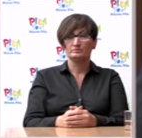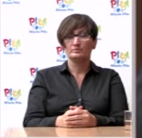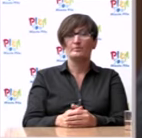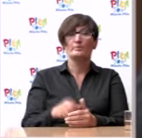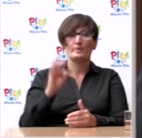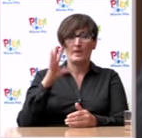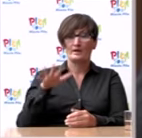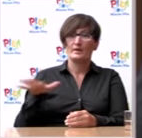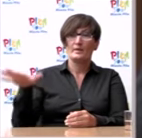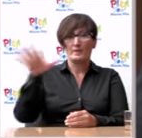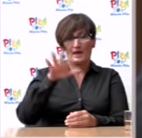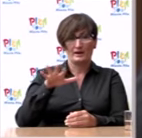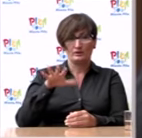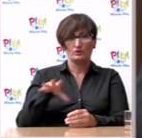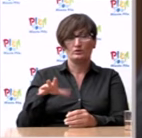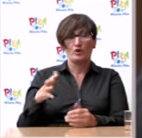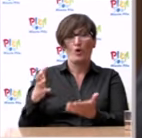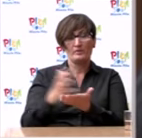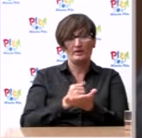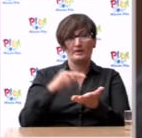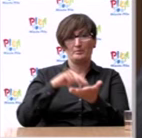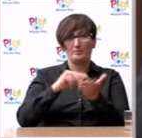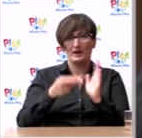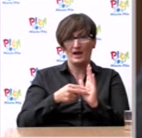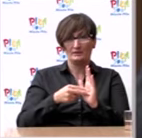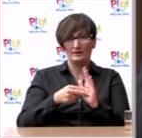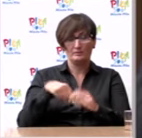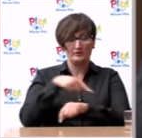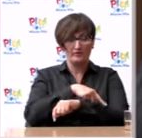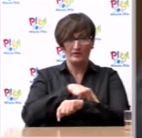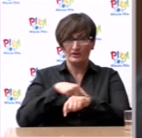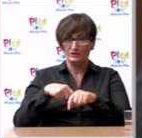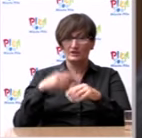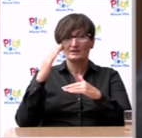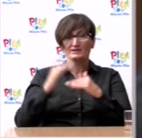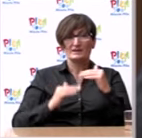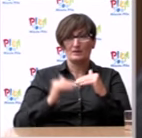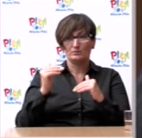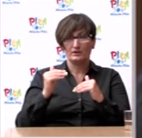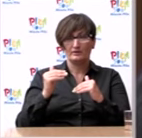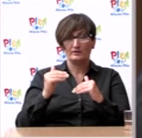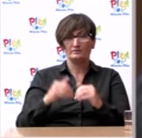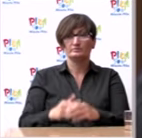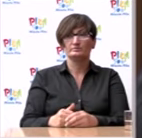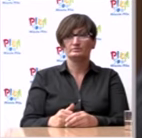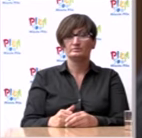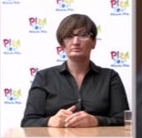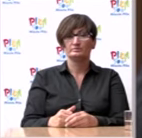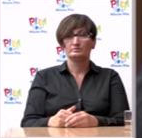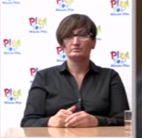teren objęty planem, a konkretnie chodzi o wytyczenie linii zabudowy umożliwiających zrealizowanie inwestycji pod